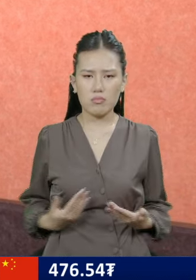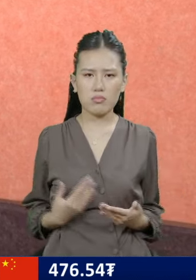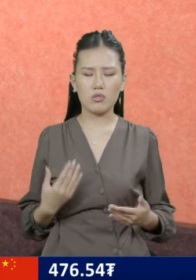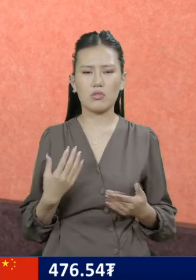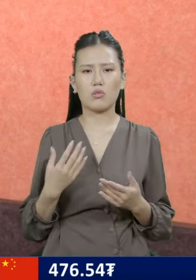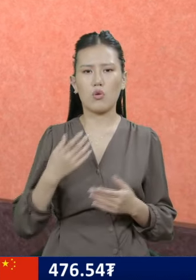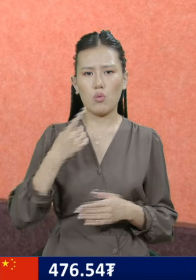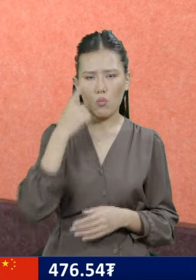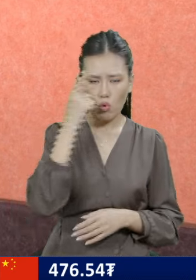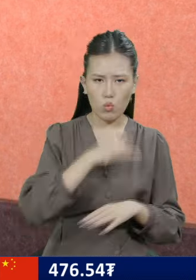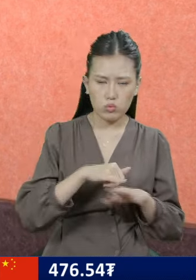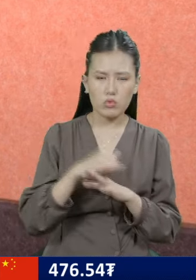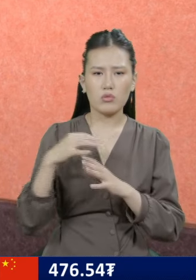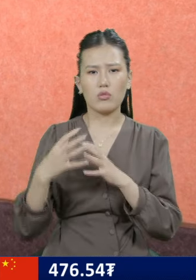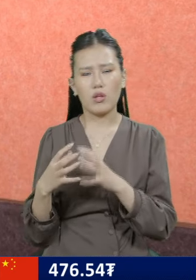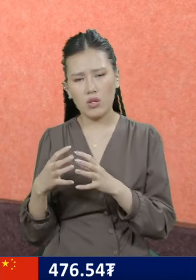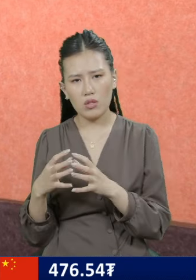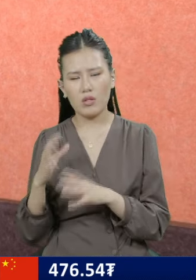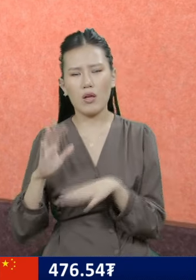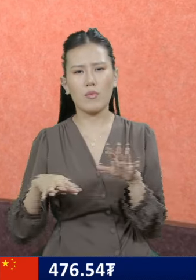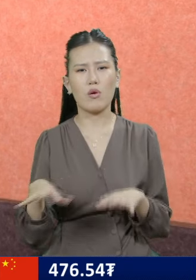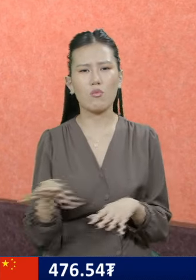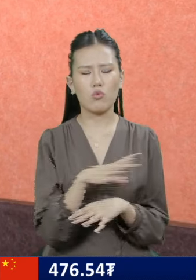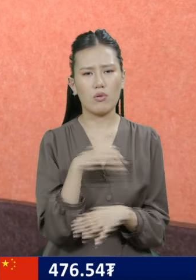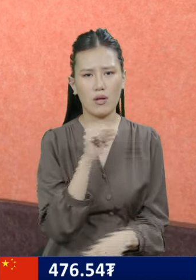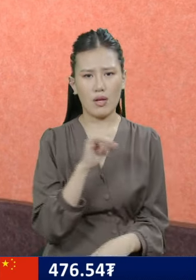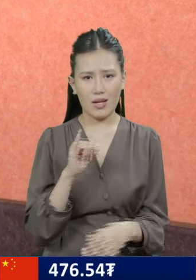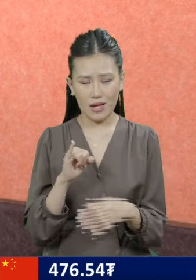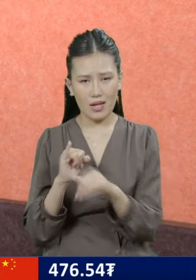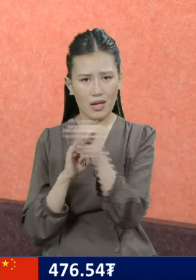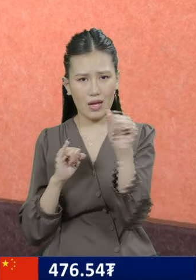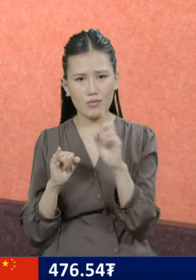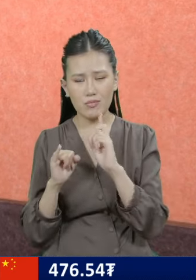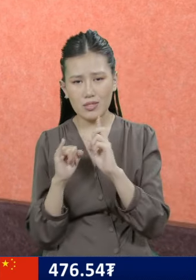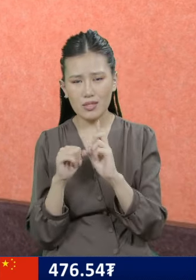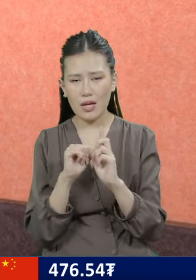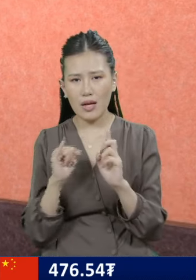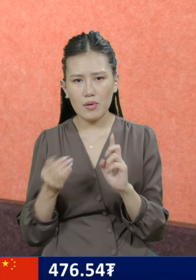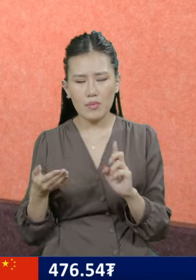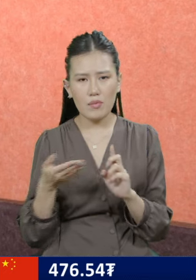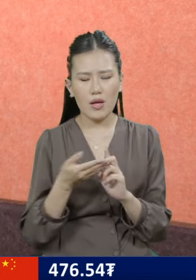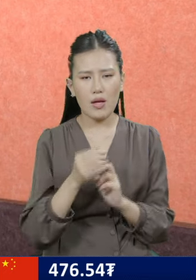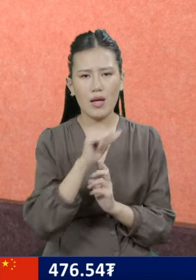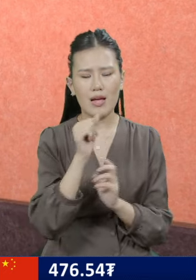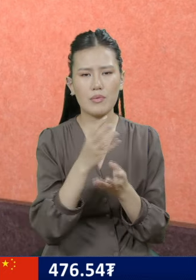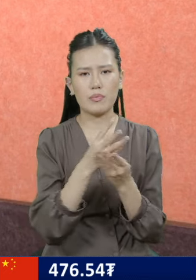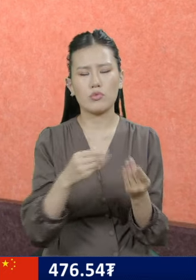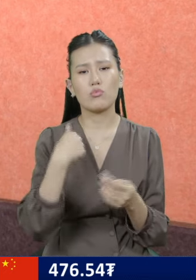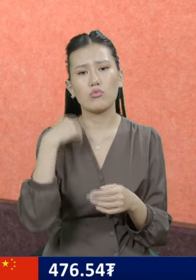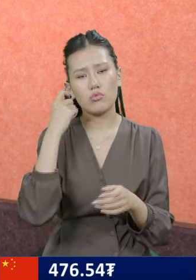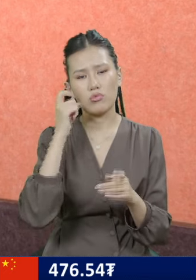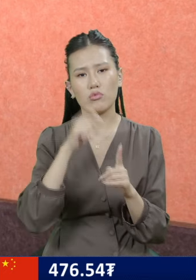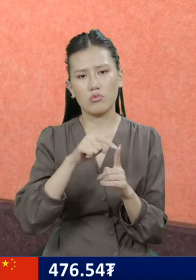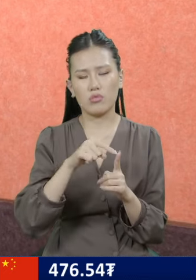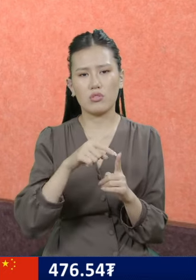гэсэн энэ хиймэл оюуныар тодорхой асуудлыг шийдэх зорилготой байгаа болохоор улсын хэмжээнд үндэсний хэмжээнд бид нэр энэ олимпиадыг дахин зохион